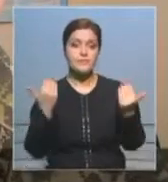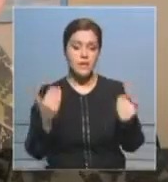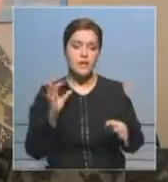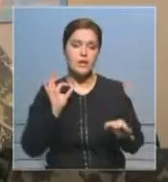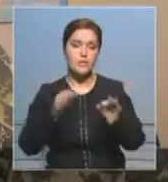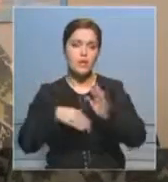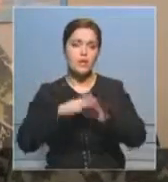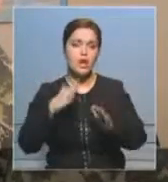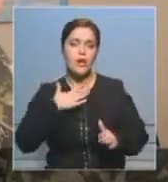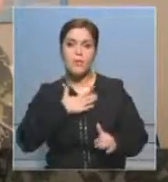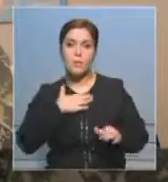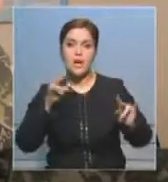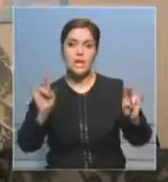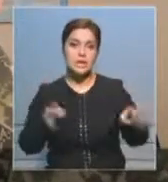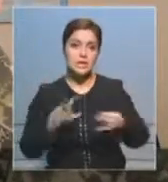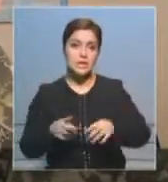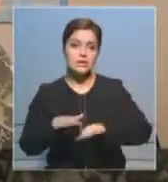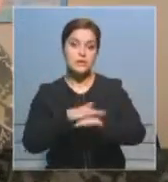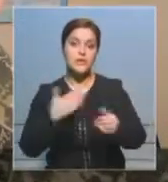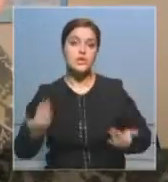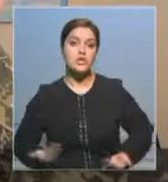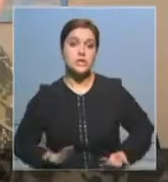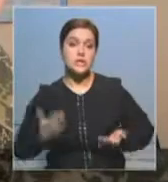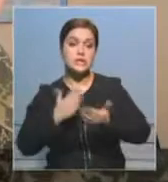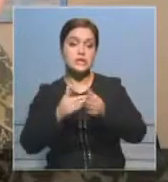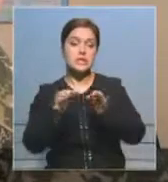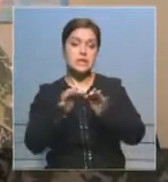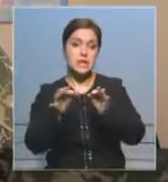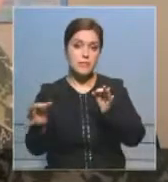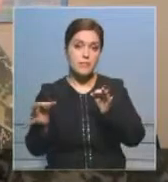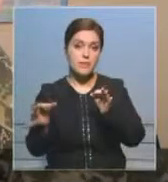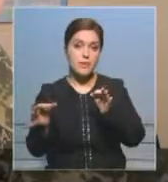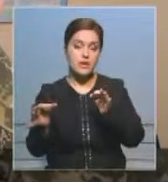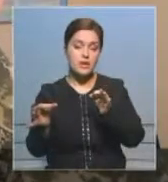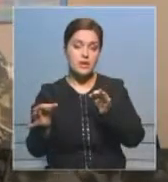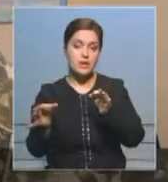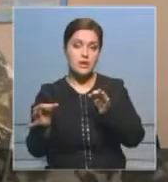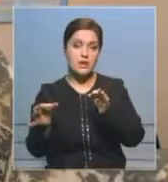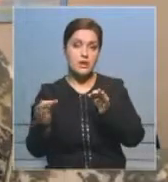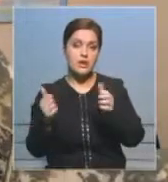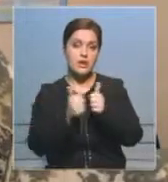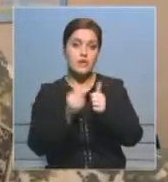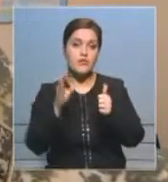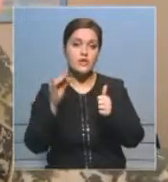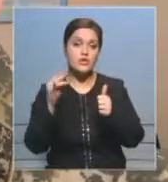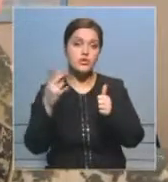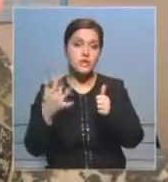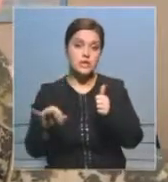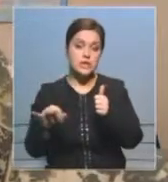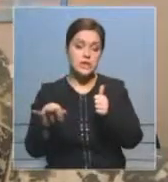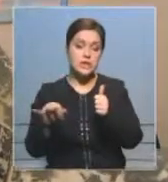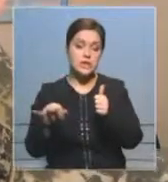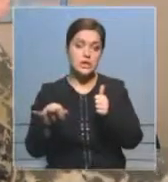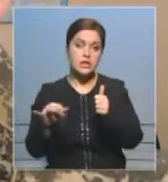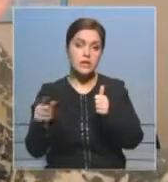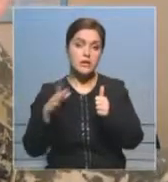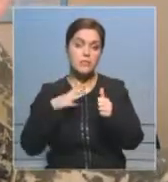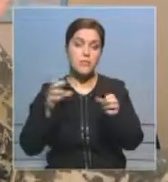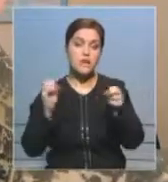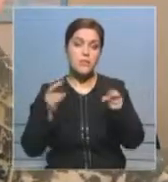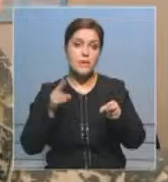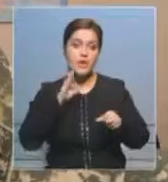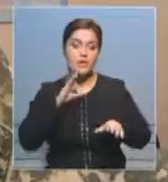стоит беспокоиться особенно жителям пока ничего острого потом чреватая поселке восточный или вот именно при жизни